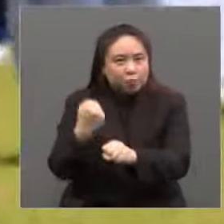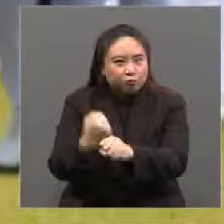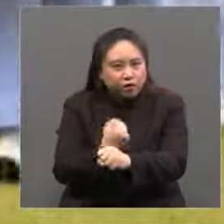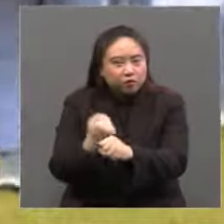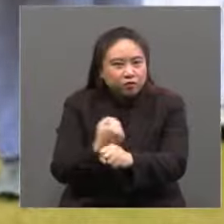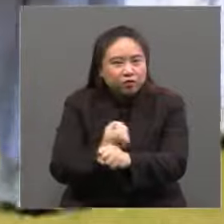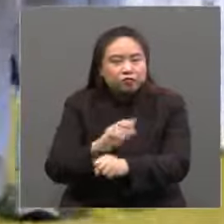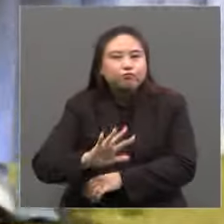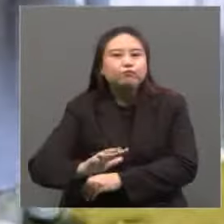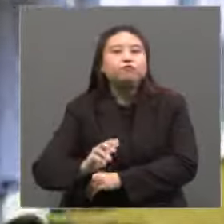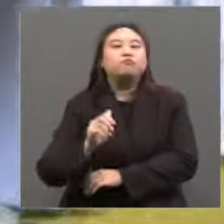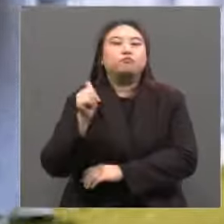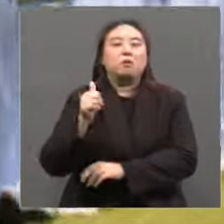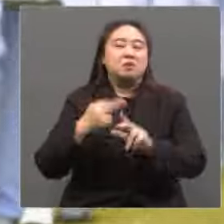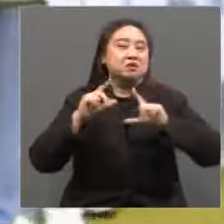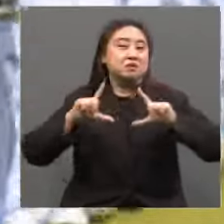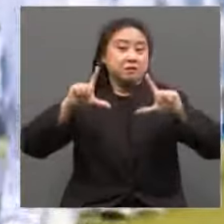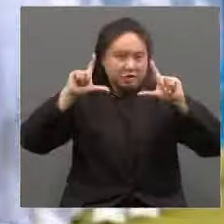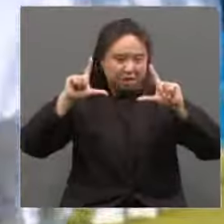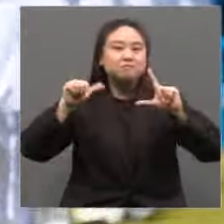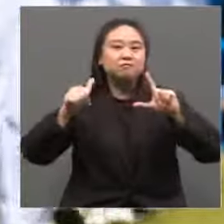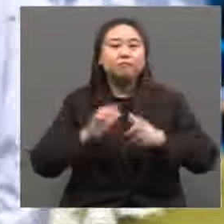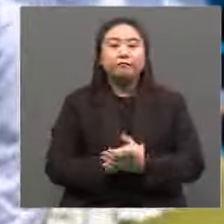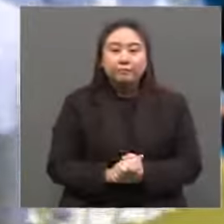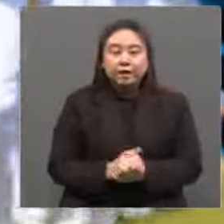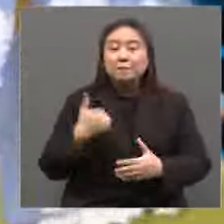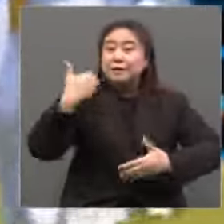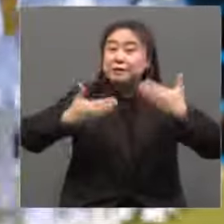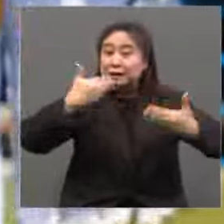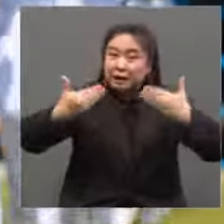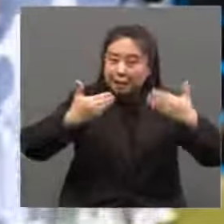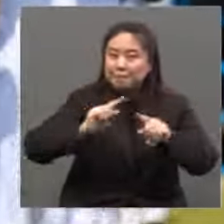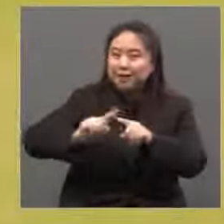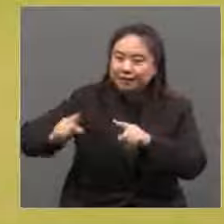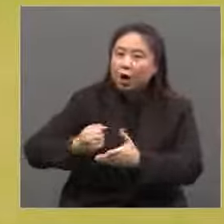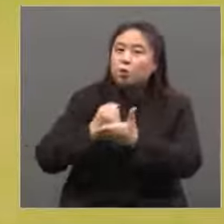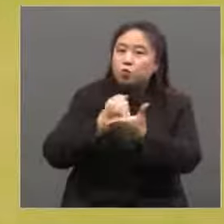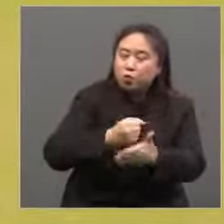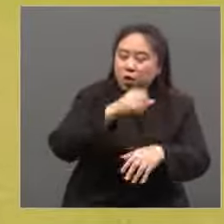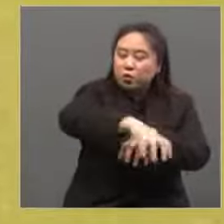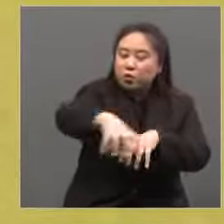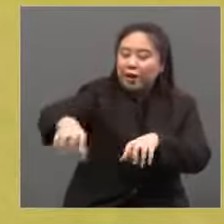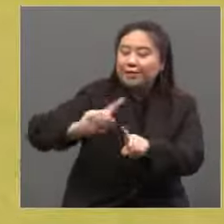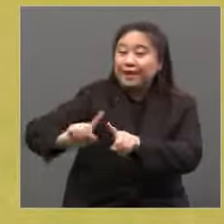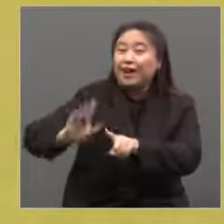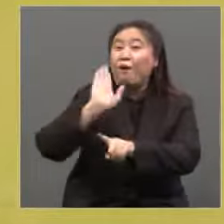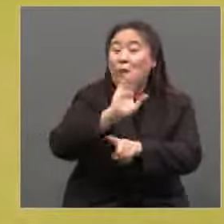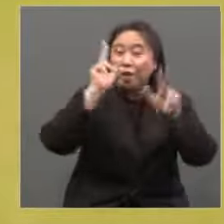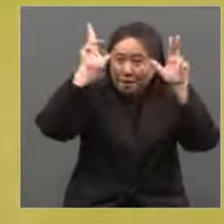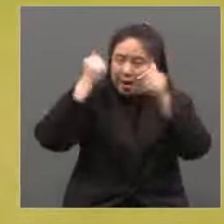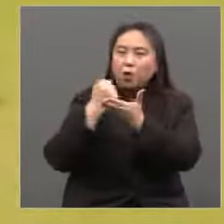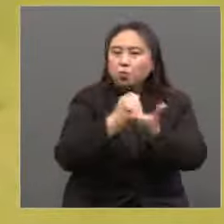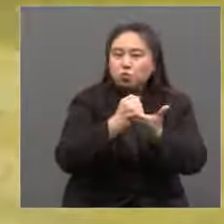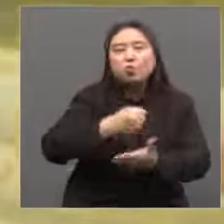ายเป็นวงโยธวาทิตที่มีชื่อเสียงในจังหวัดลำปางมีกิจกรรมออกงานช่วยเหลือหน่วยงานต่างๆในจังหวัดลำปางอยู่เป็นประจำ